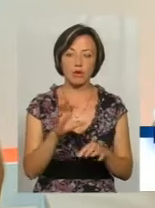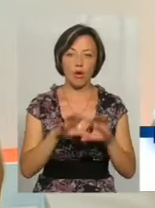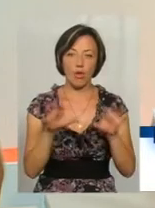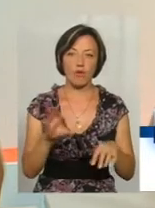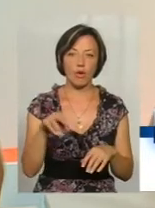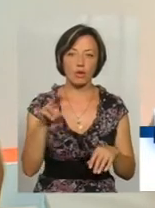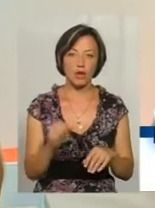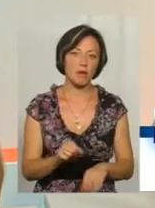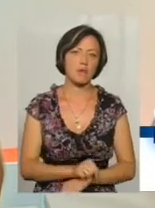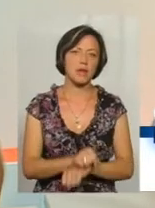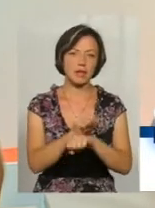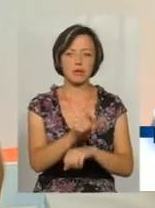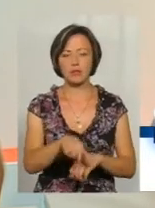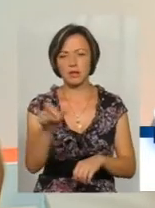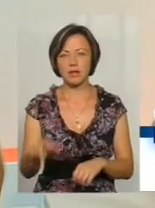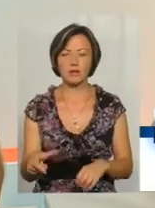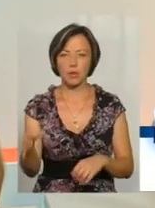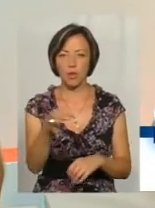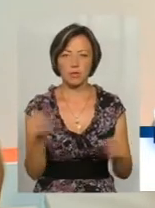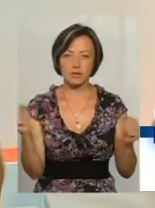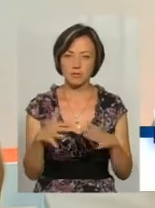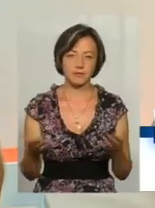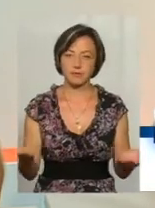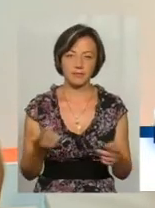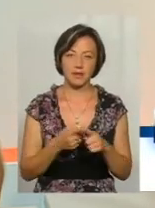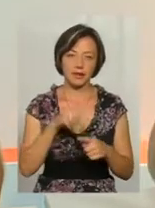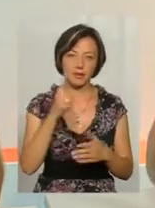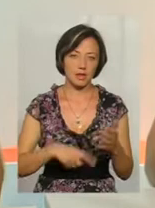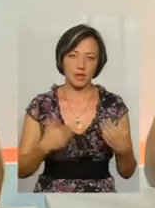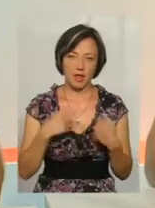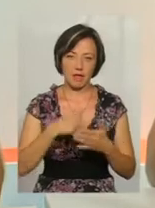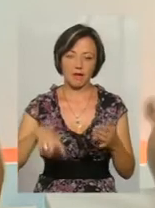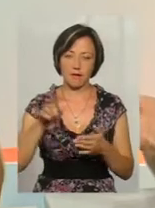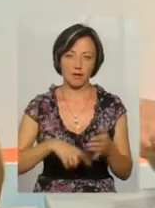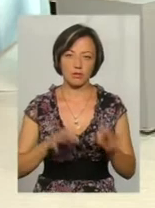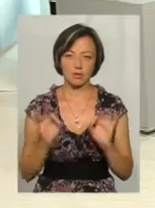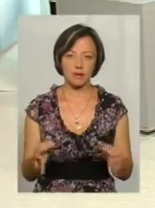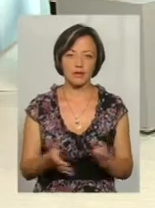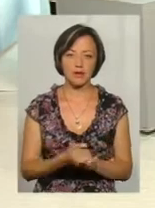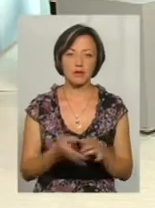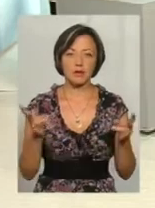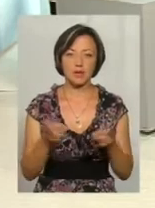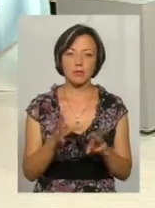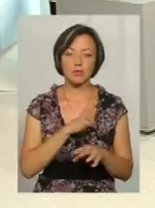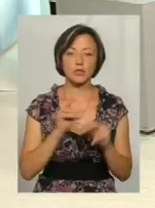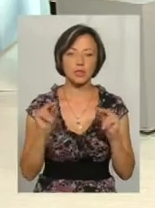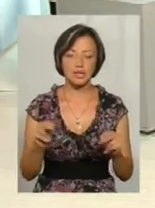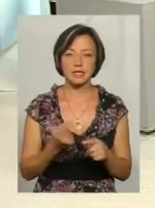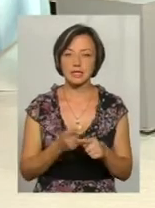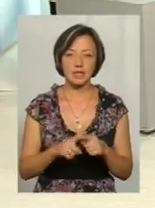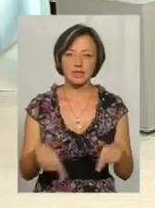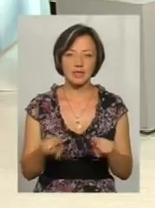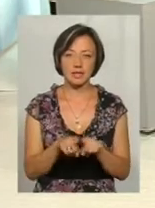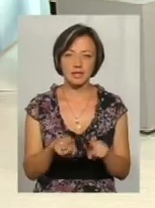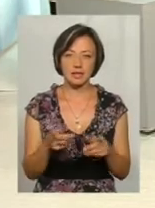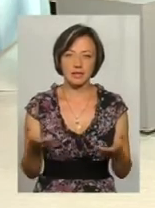збереться великий мітинг з громадян, там з області наїдуть. Ну, ви в це вірите, я в це не вірю, насправді. Потрібно бути об'єктивним. Це не настільки